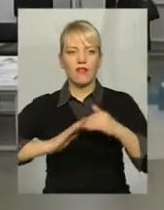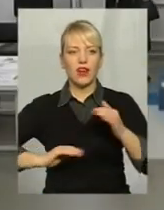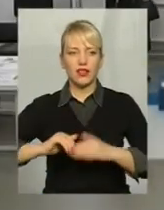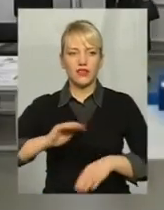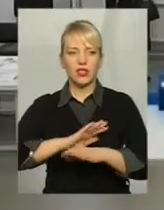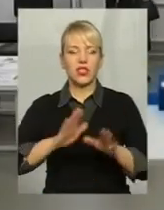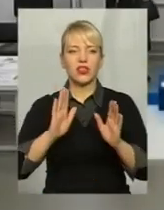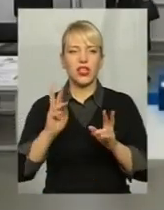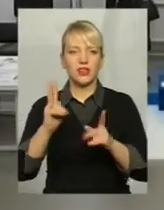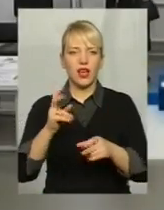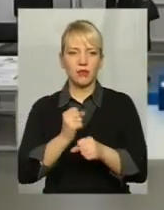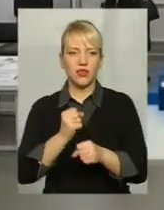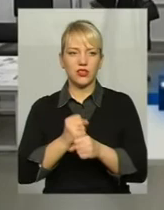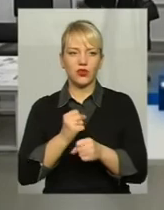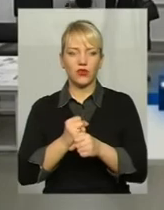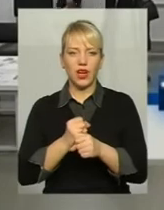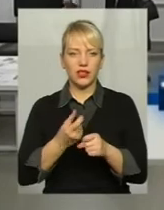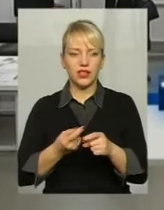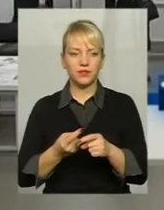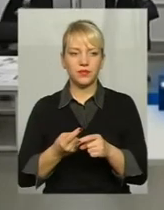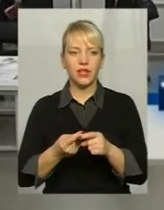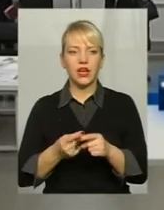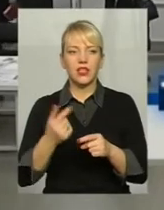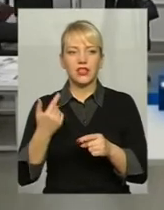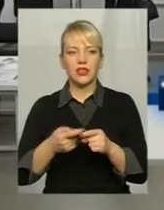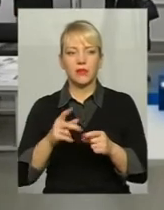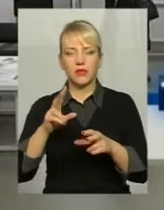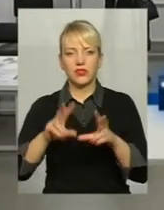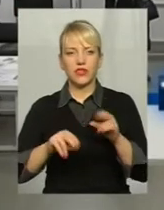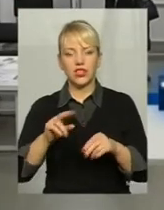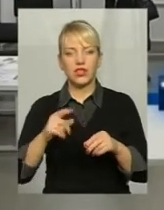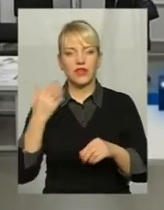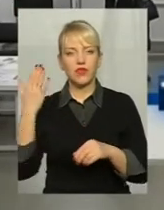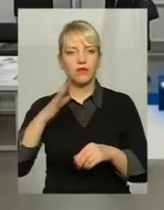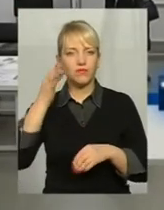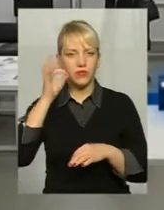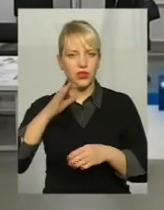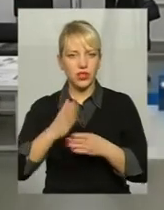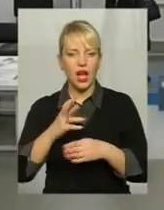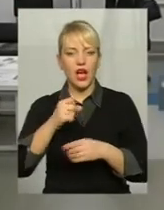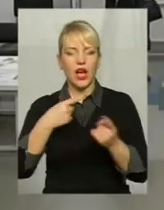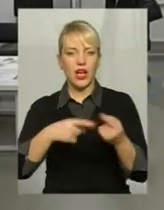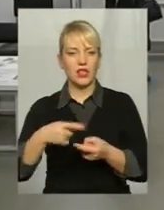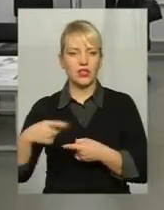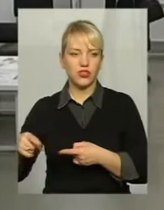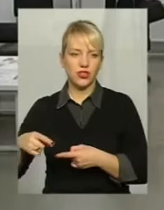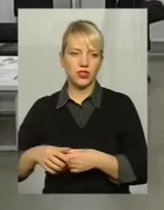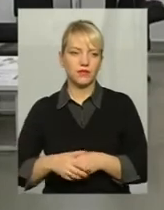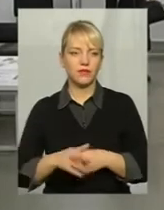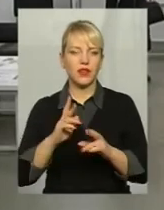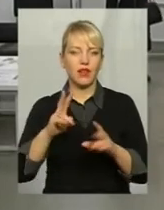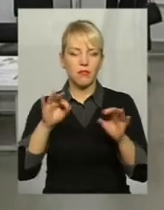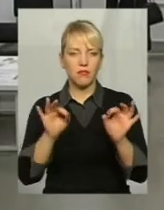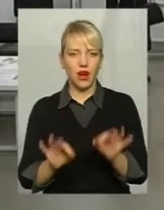працювати в мобільному ЦНАПу, тому що ми будемо практиками, ми будемо перші це робити А й інші, як